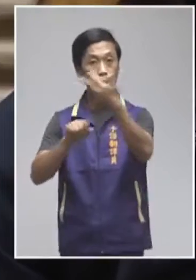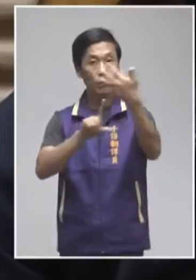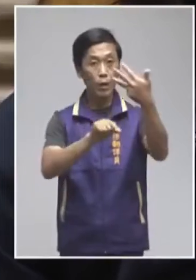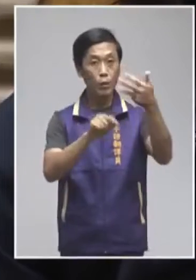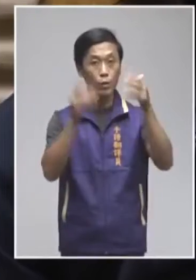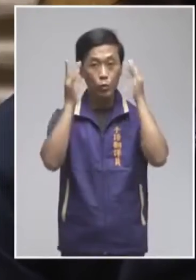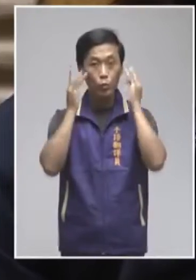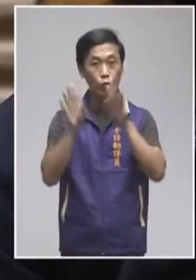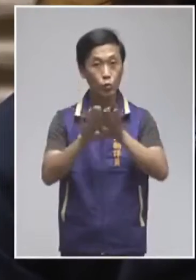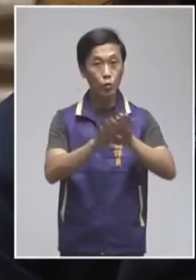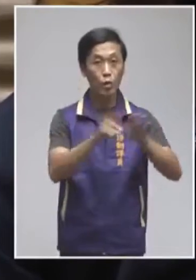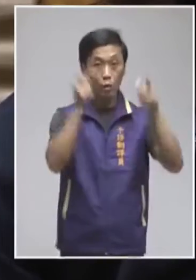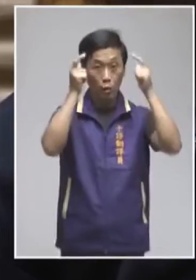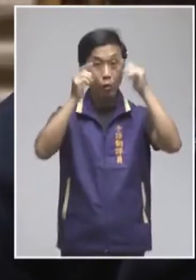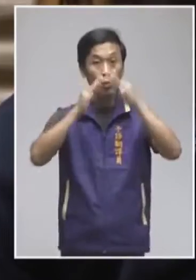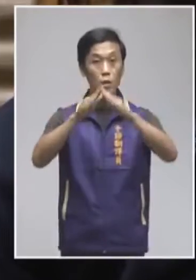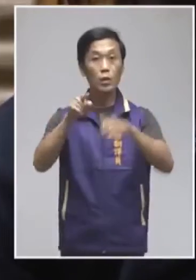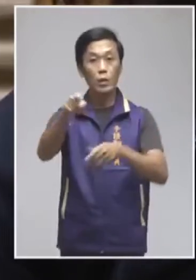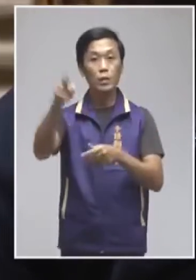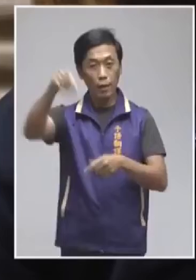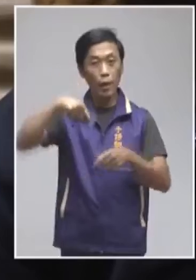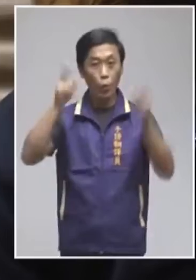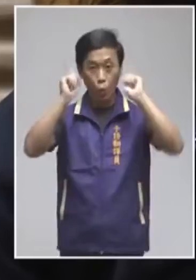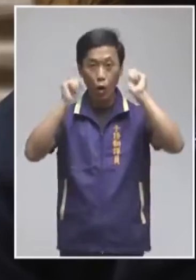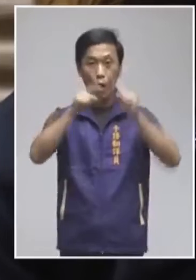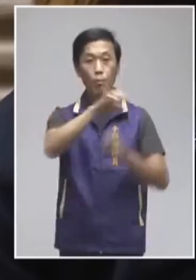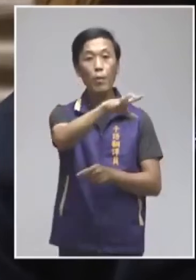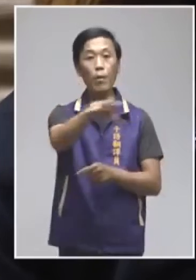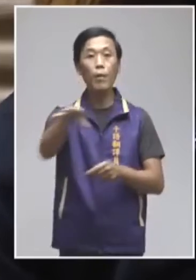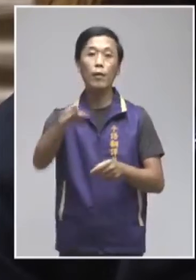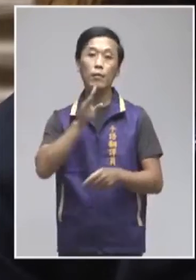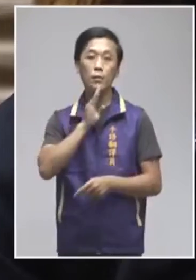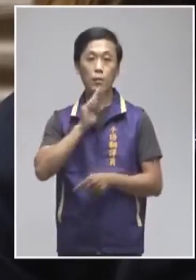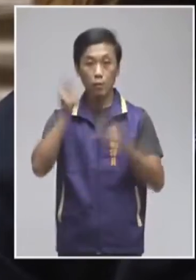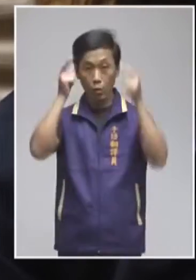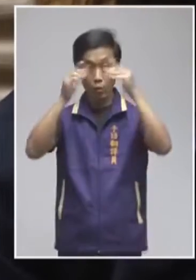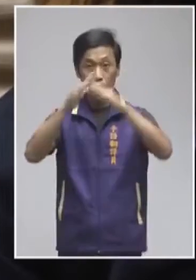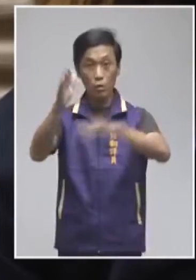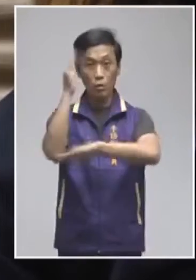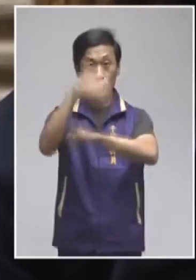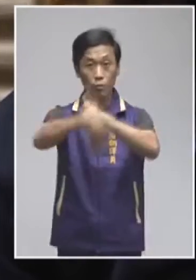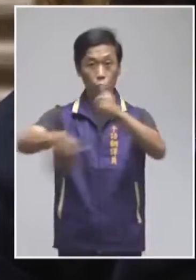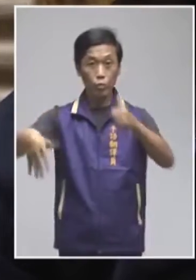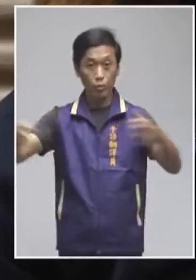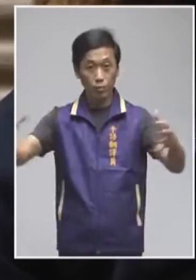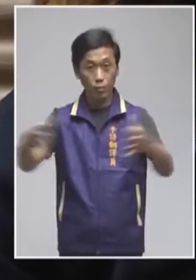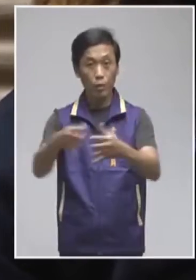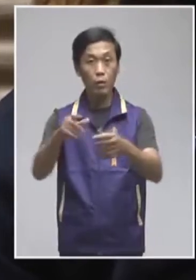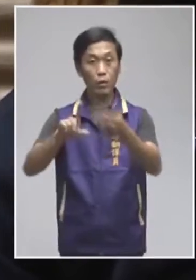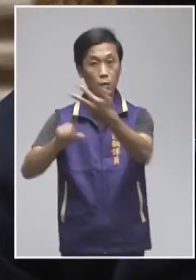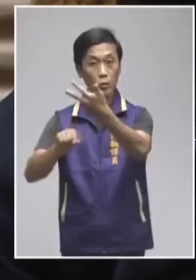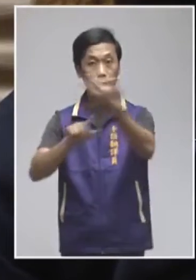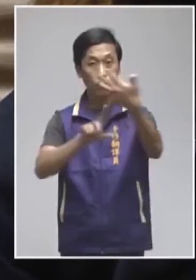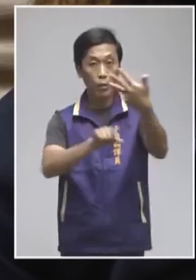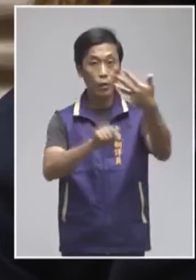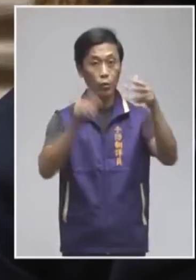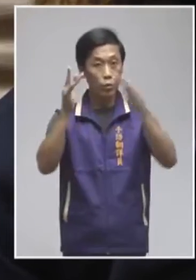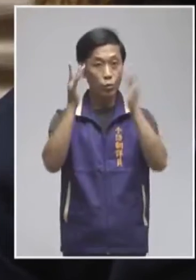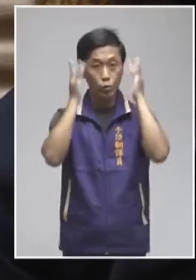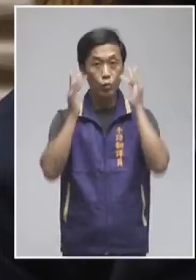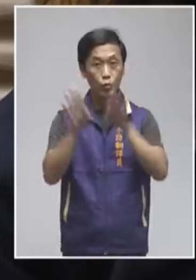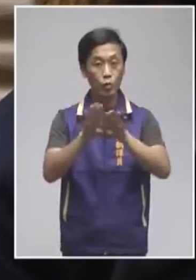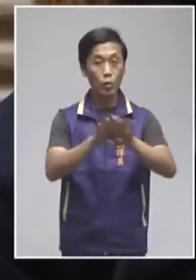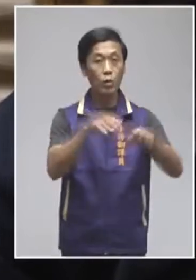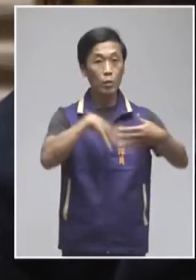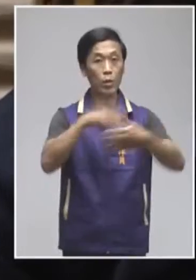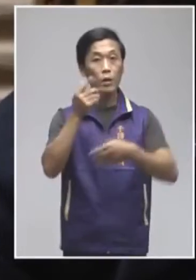假，高雄市都是你的游乐园。高雄市政府统合各局处，我们在七八月的暑假里面有包